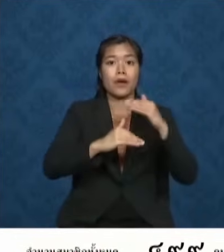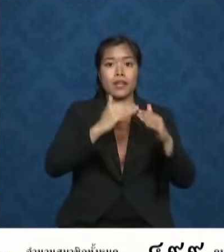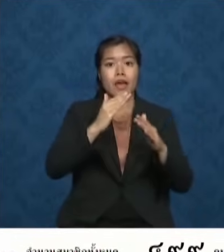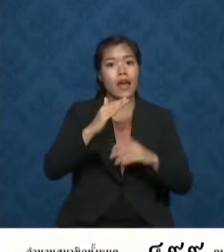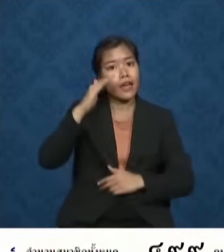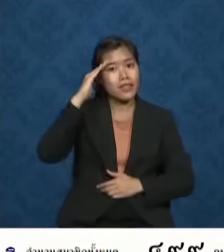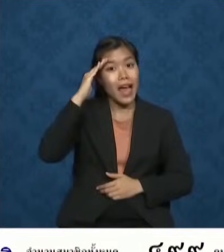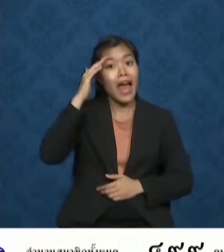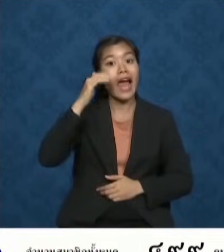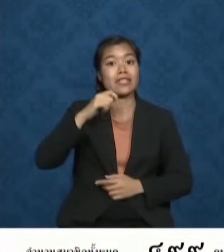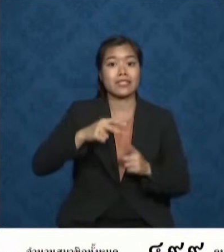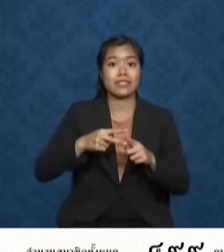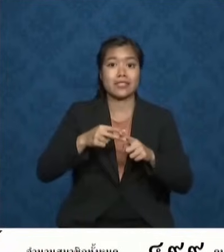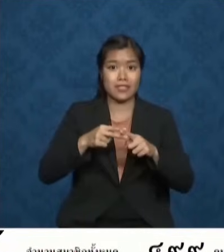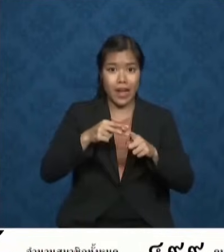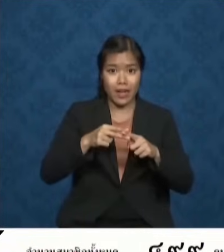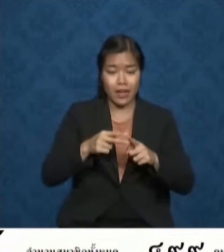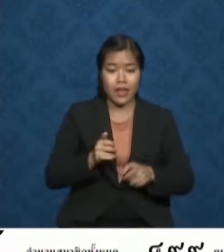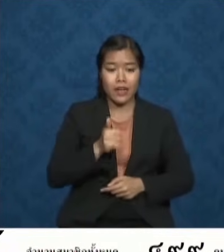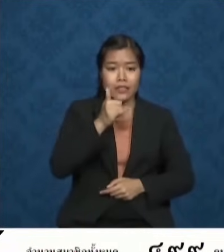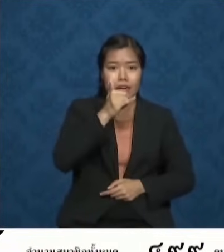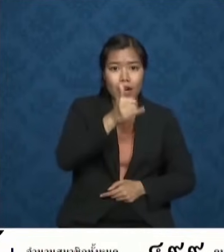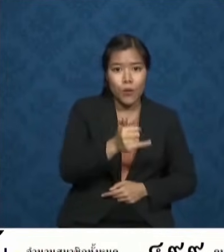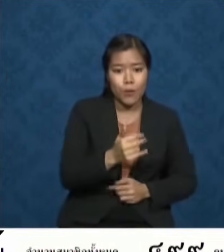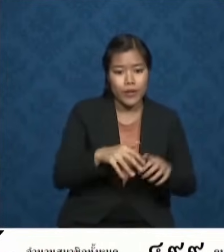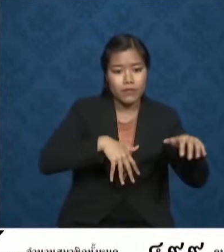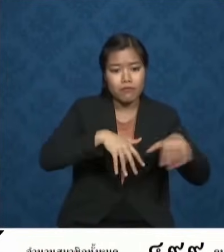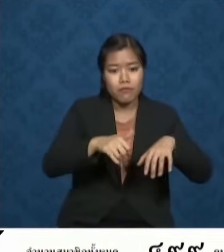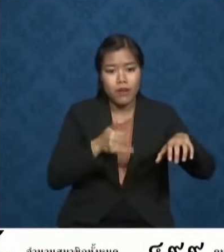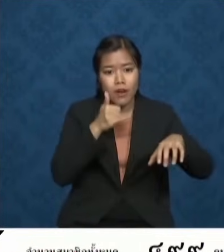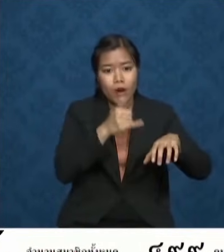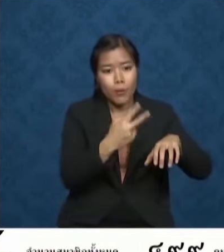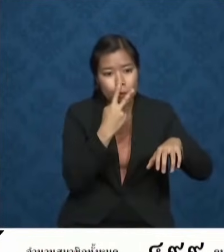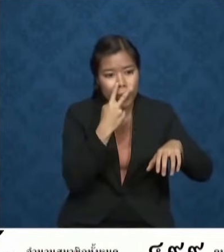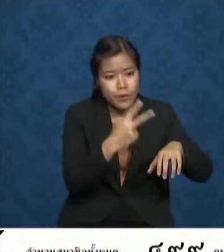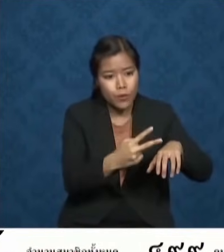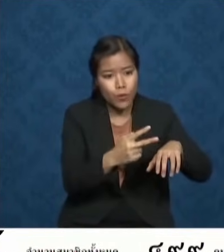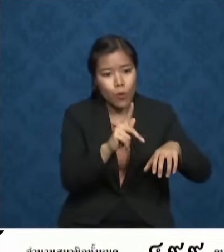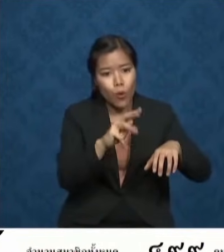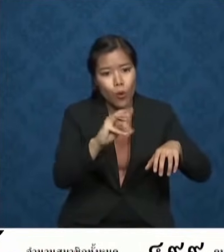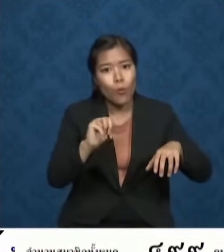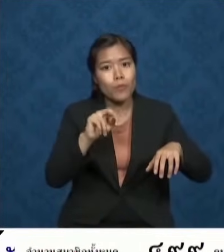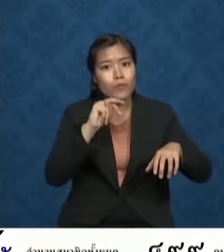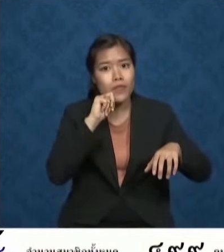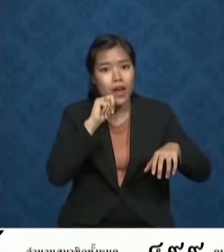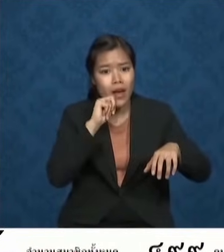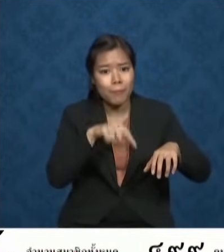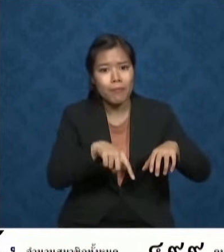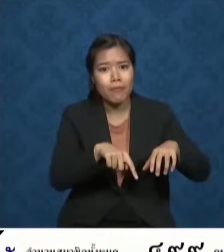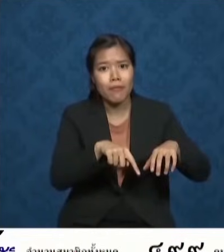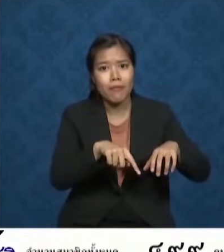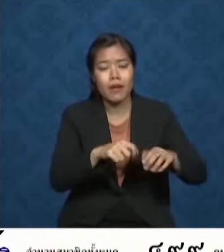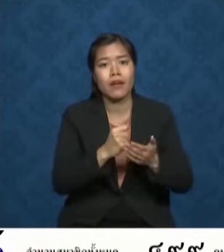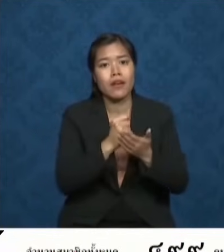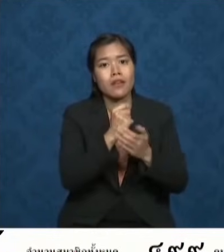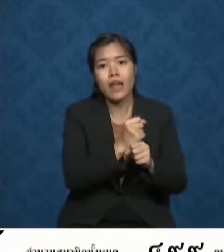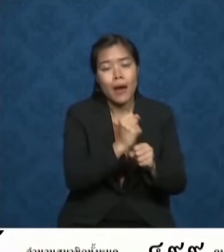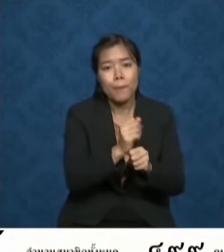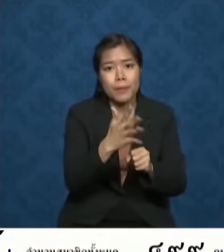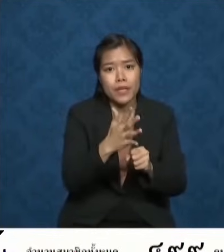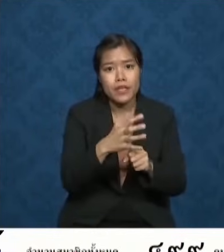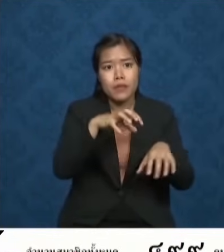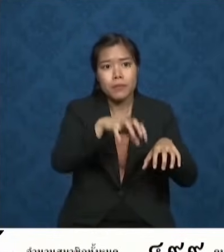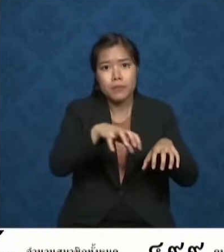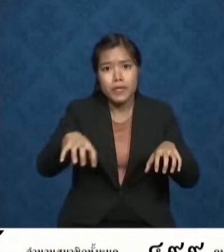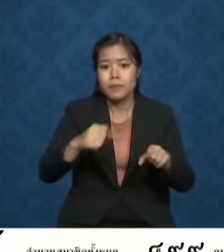ย์ว่าหมู่บ้านนี้ตรงนี้กรมบาดาลไม่ทำกรมน้ำไม่ทำหน่วยงานอื่นไม่ทำ